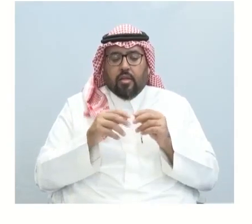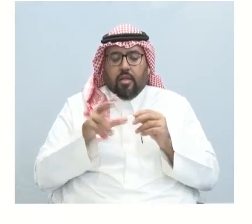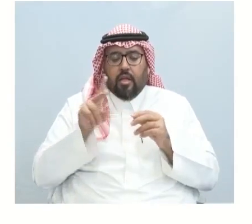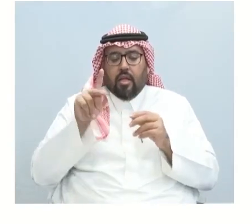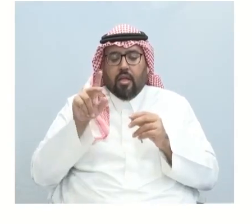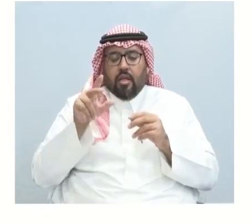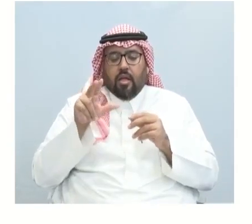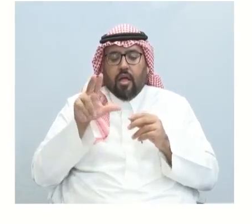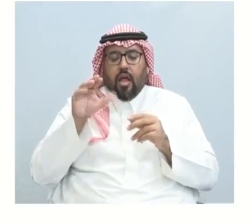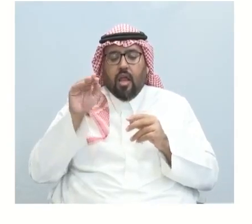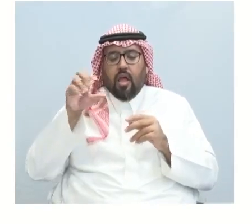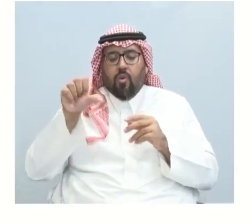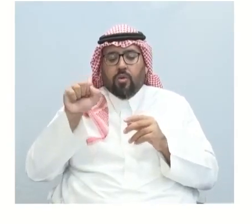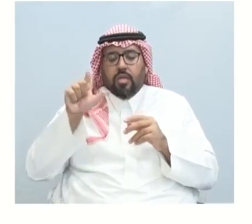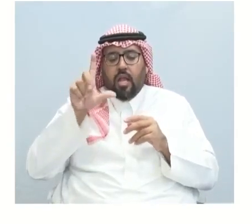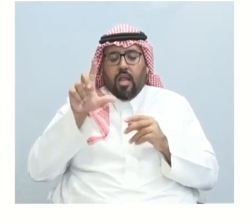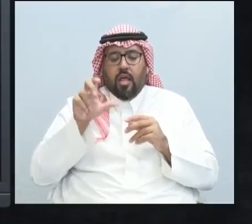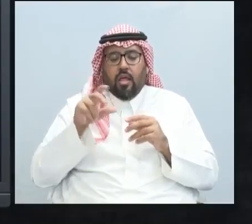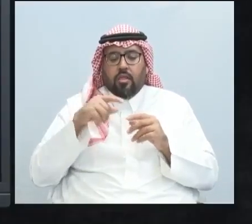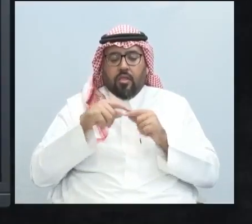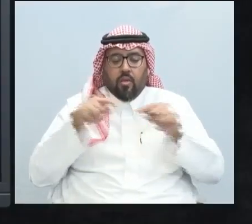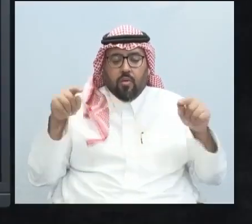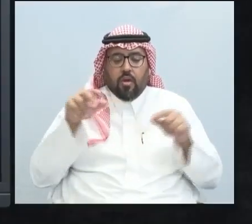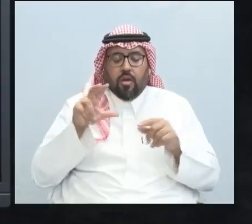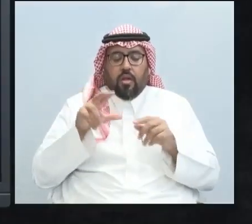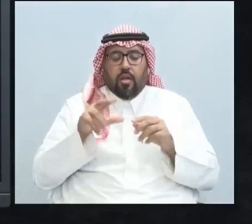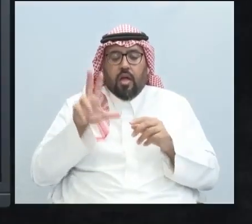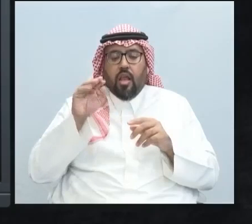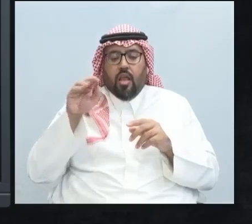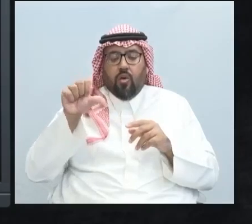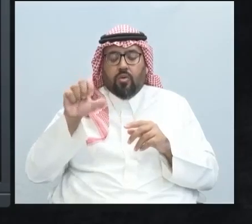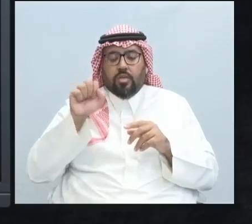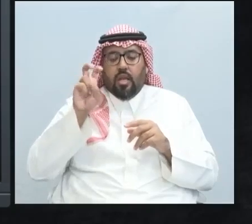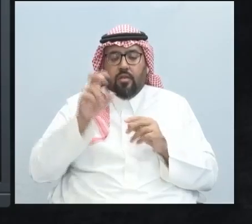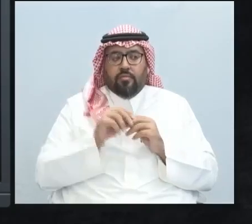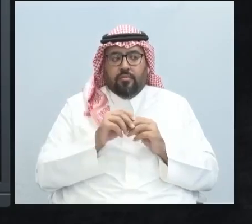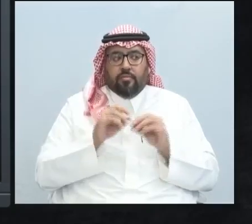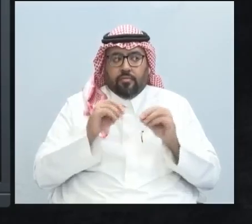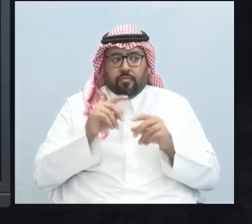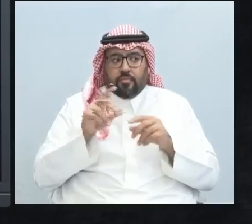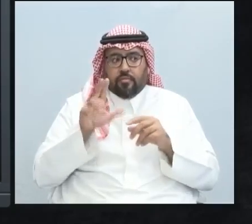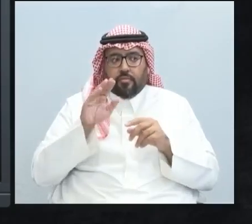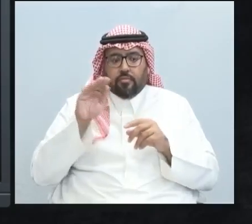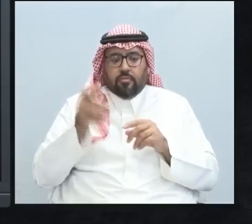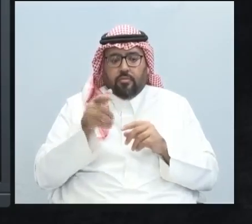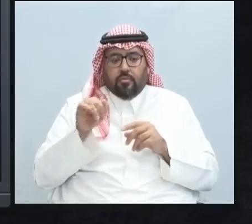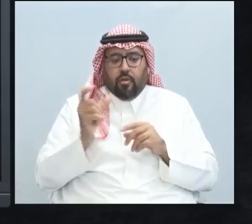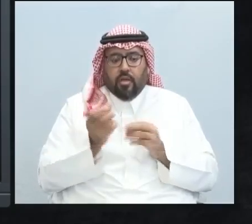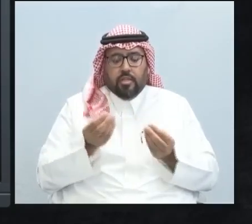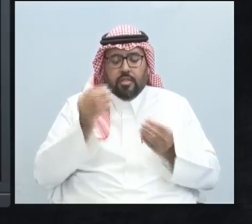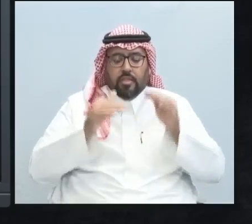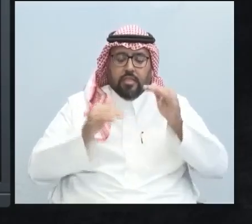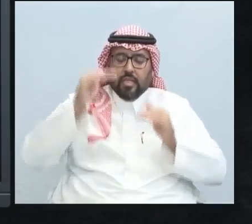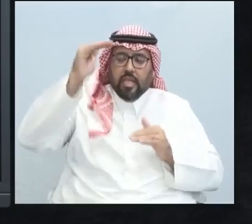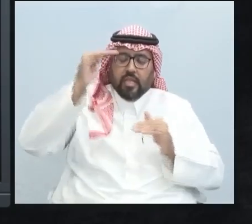الجسم الاصفر ونحن نتتبع هذهه الاطوار شاهدنا هنالك تباين في انتاج هذه الهرمونات التي كانت تزيد